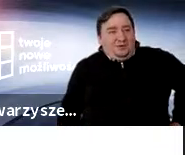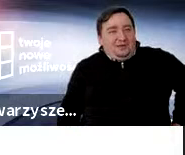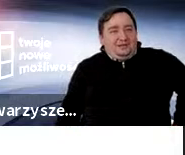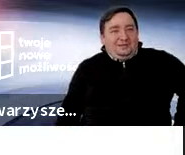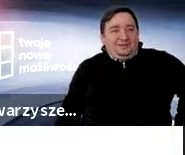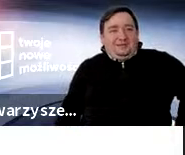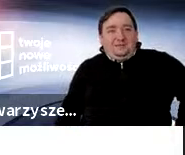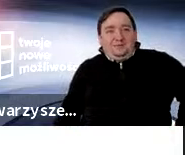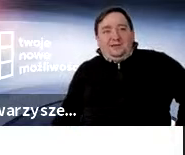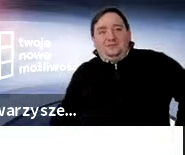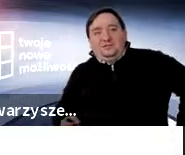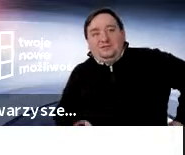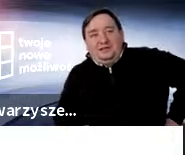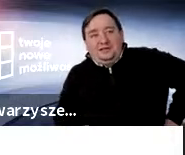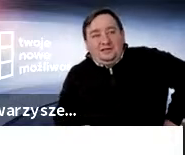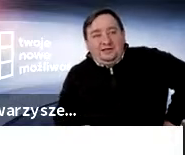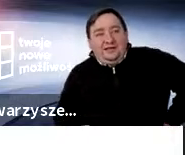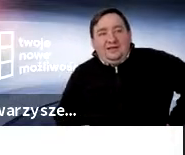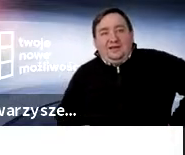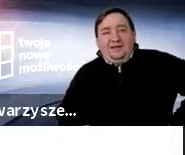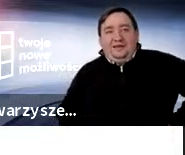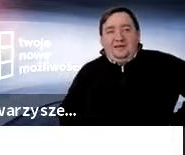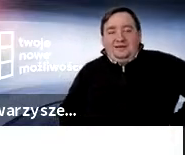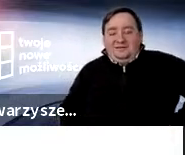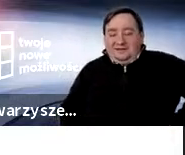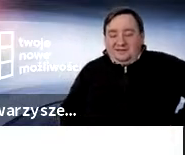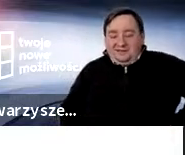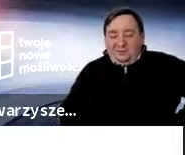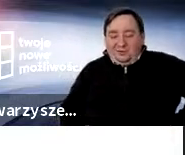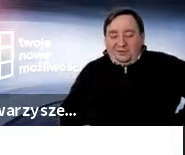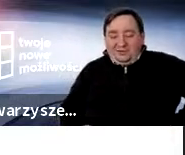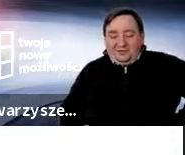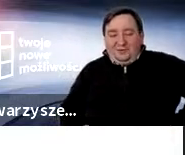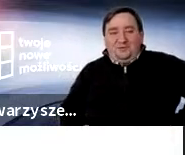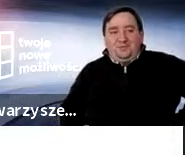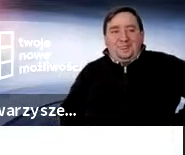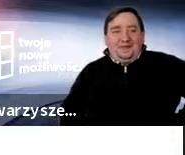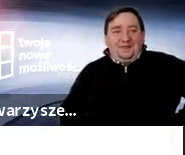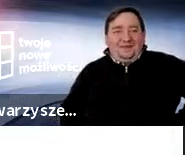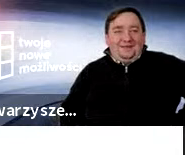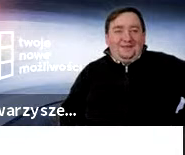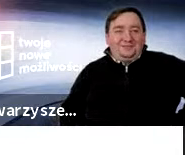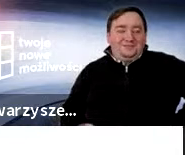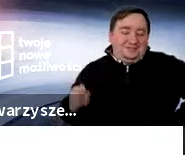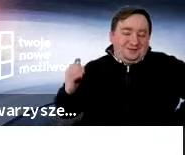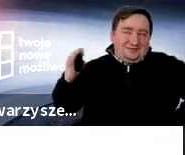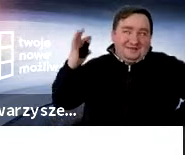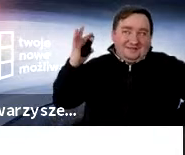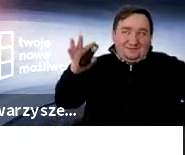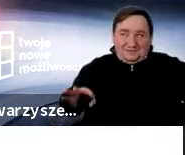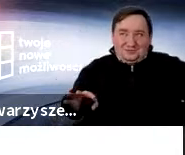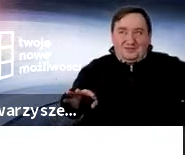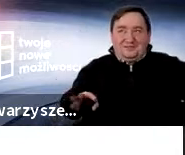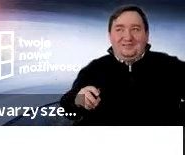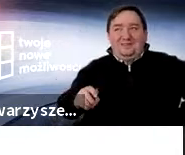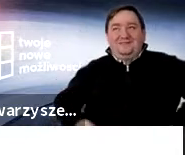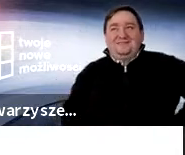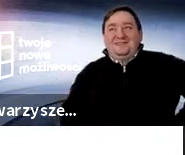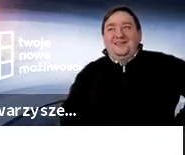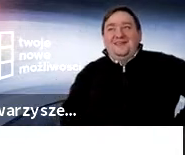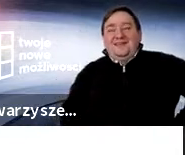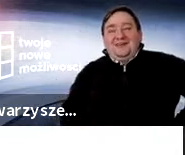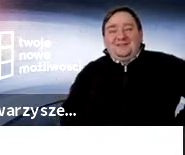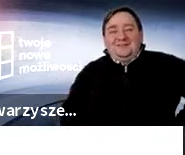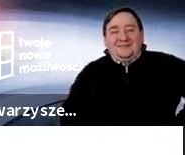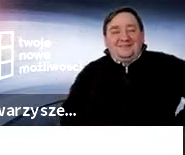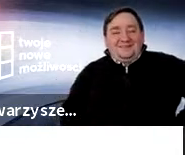naszym zespole jest Izabela Rusin, liderka tego projektu. Oczywiście prezentacja będzie przekazana, więc